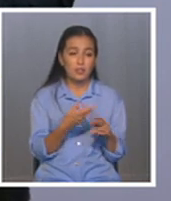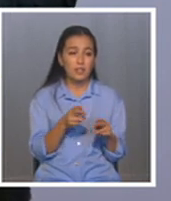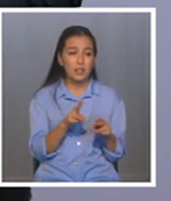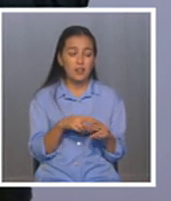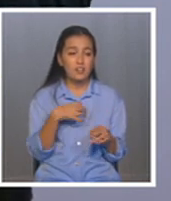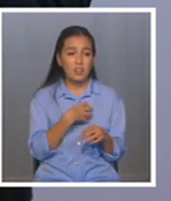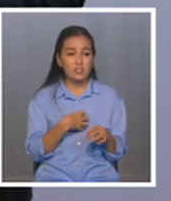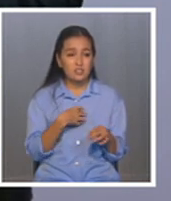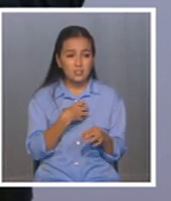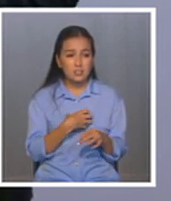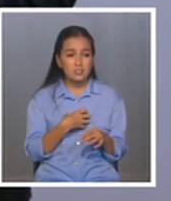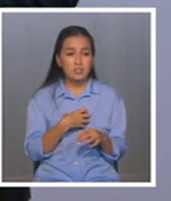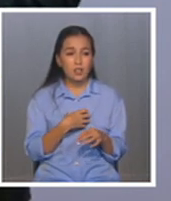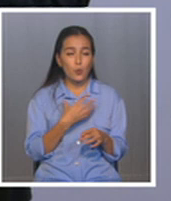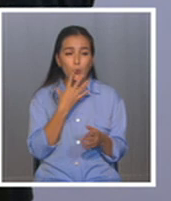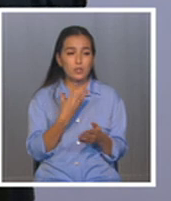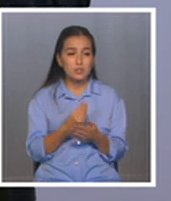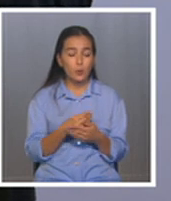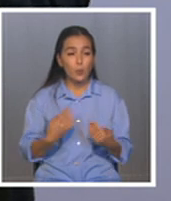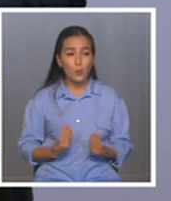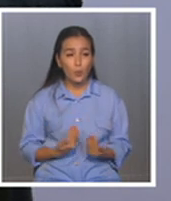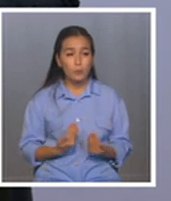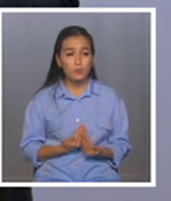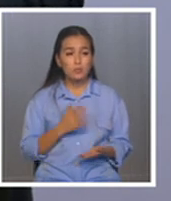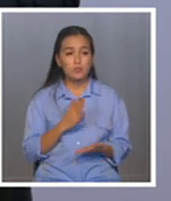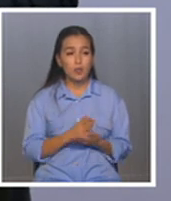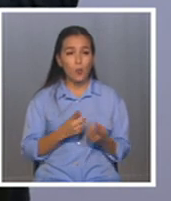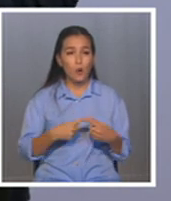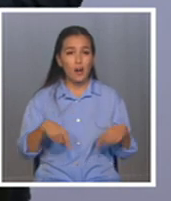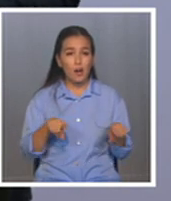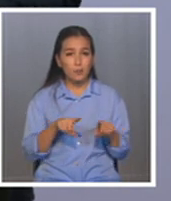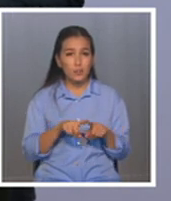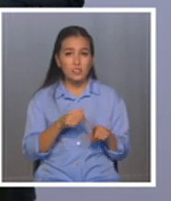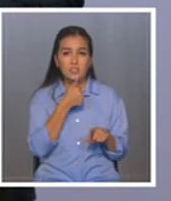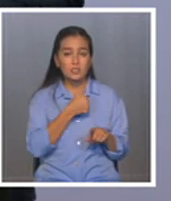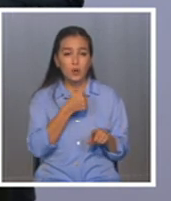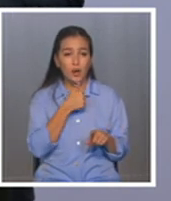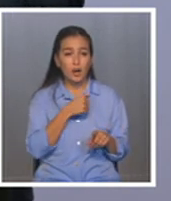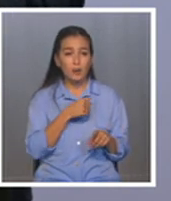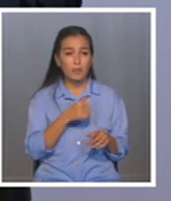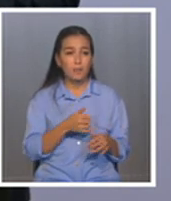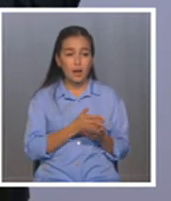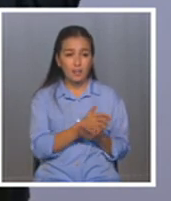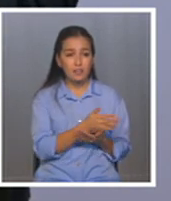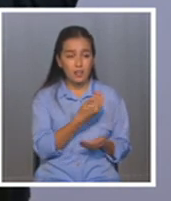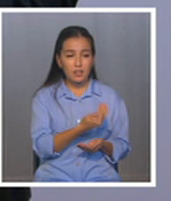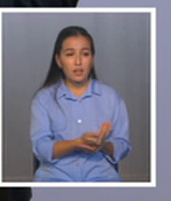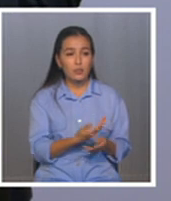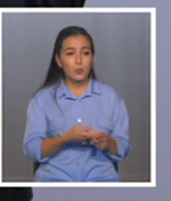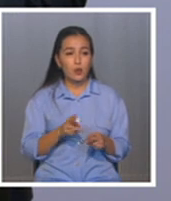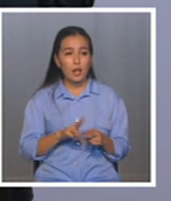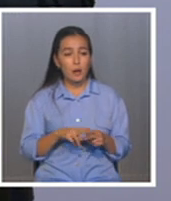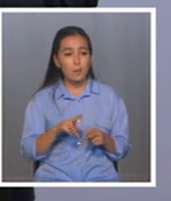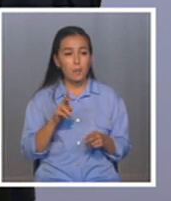негізінен өзі өмір сүріп отырған қоғамды сынауға бағытталды. Ол